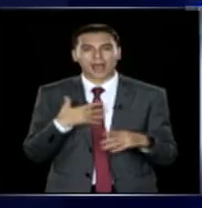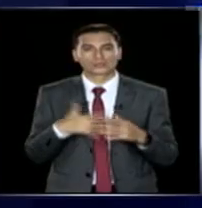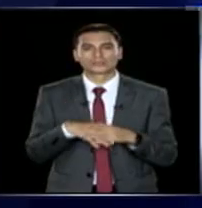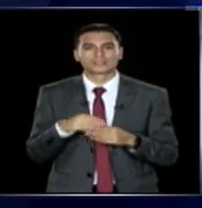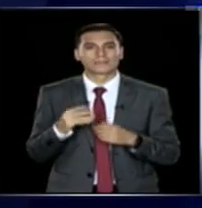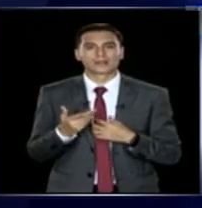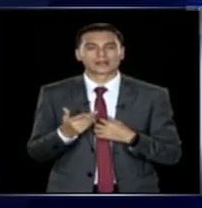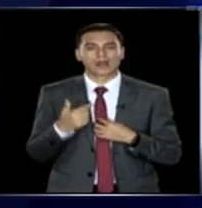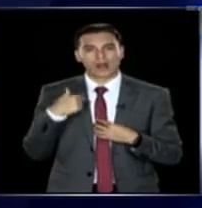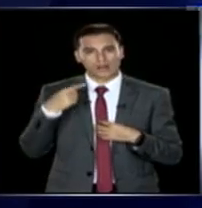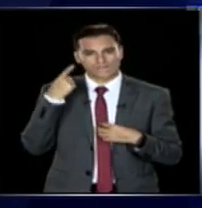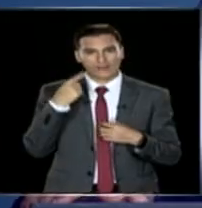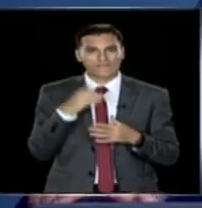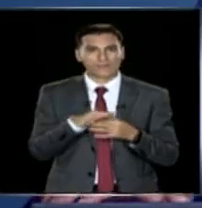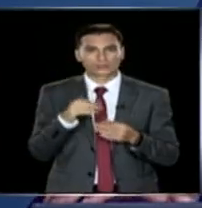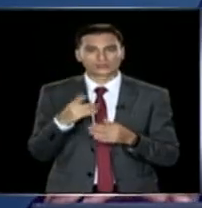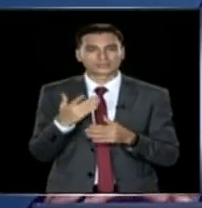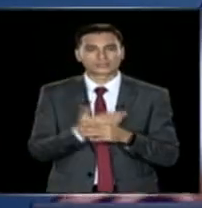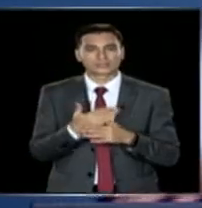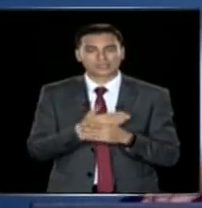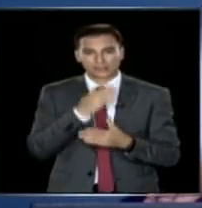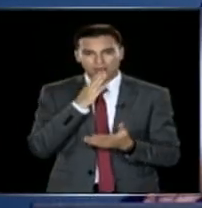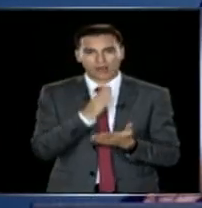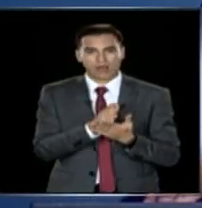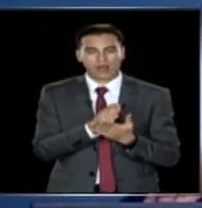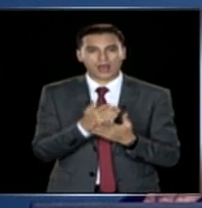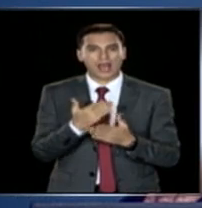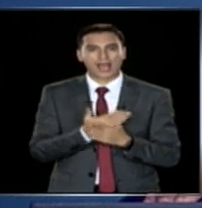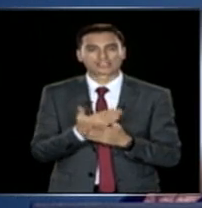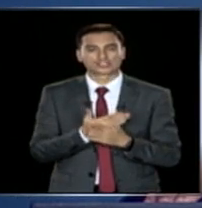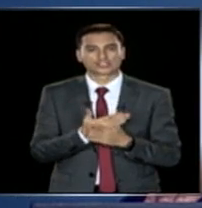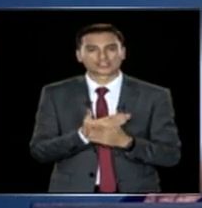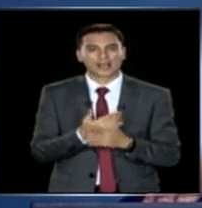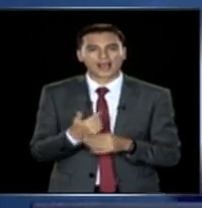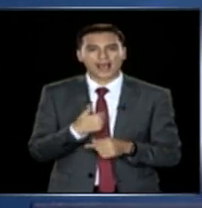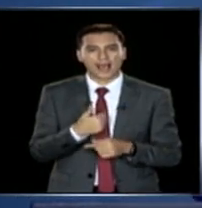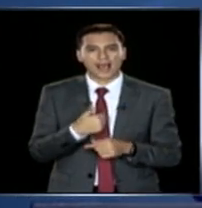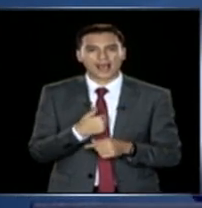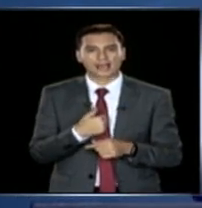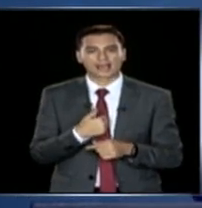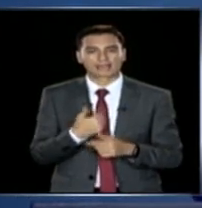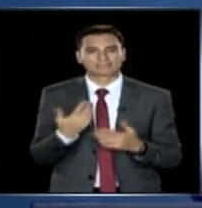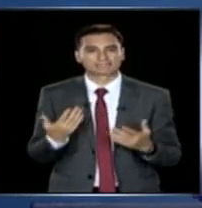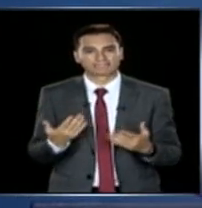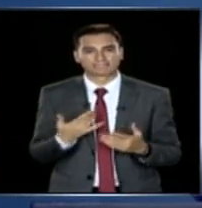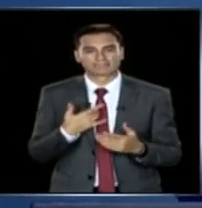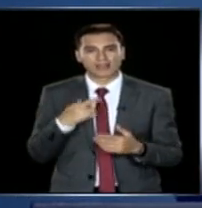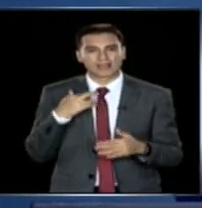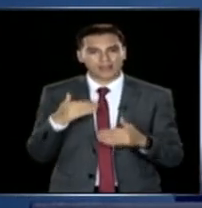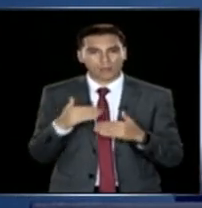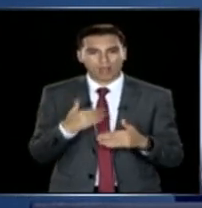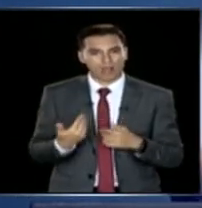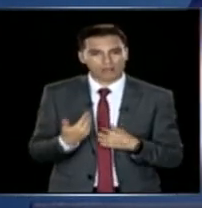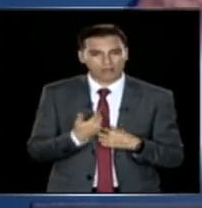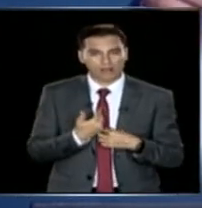إيه؟ فكرت في الموضوع ده بصراحة لأن أنا من ذوي الهمم